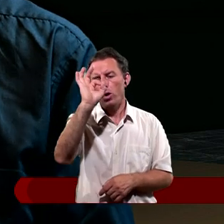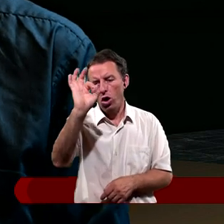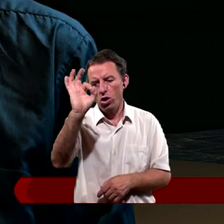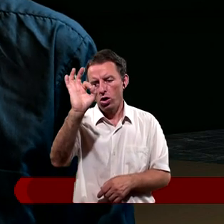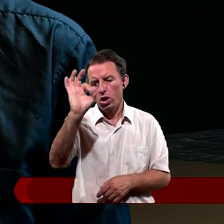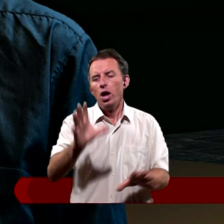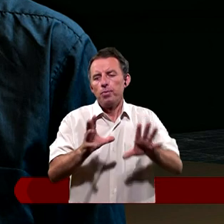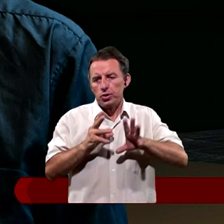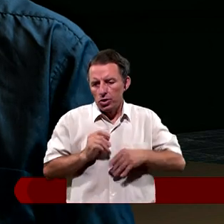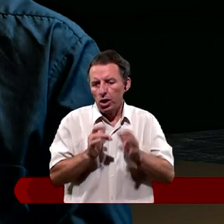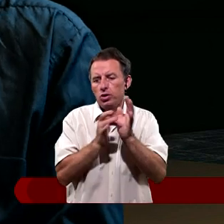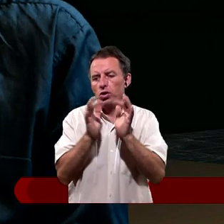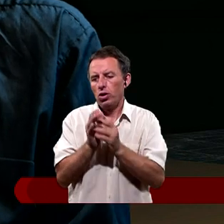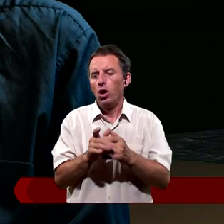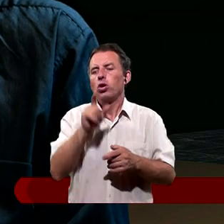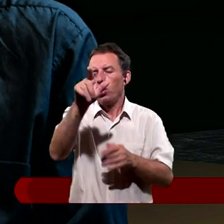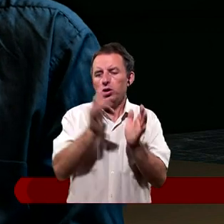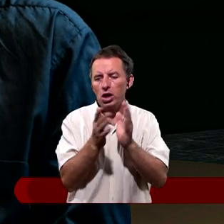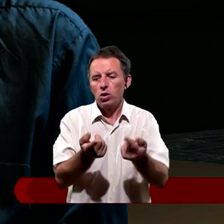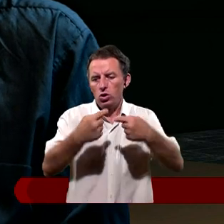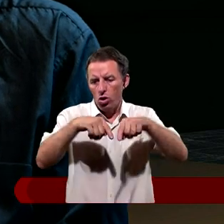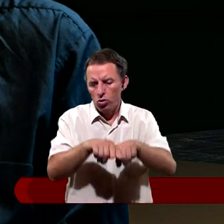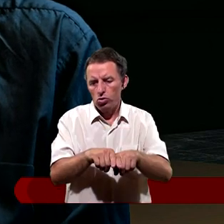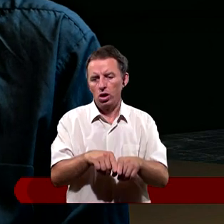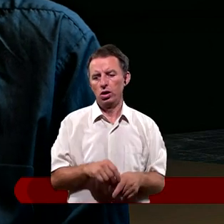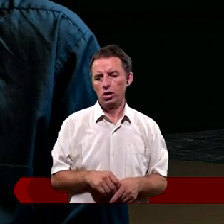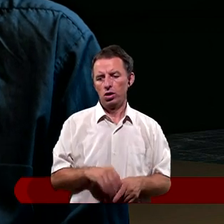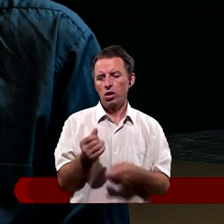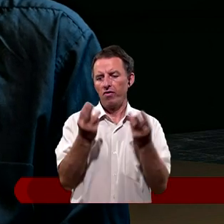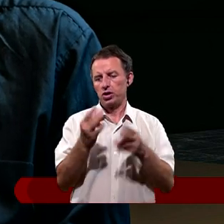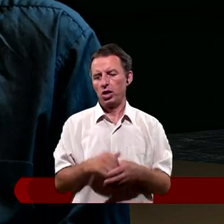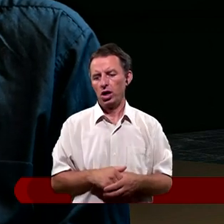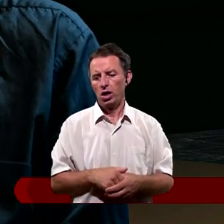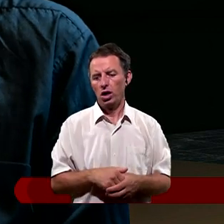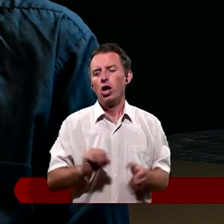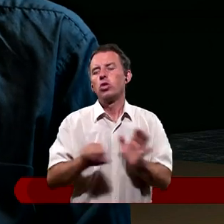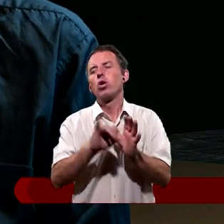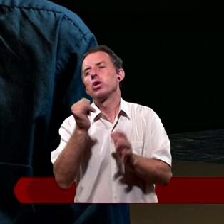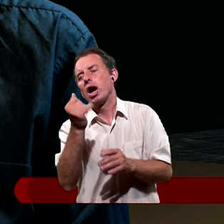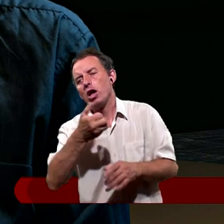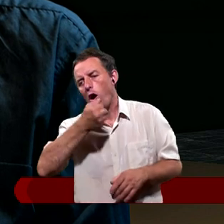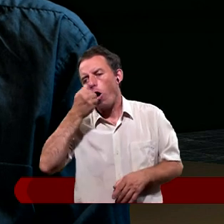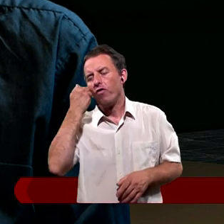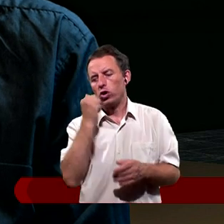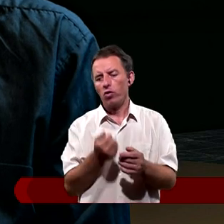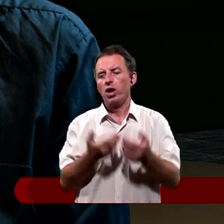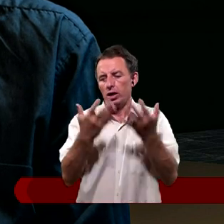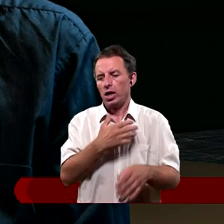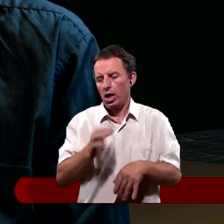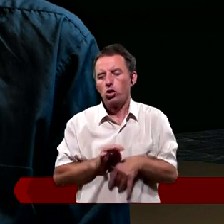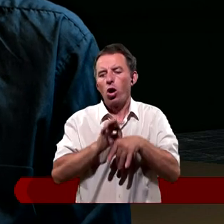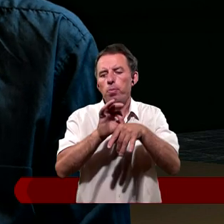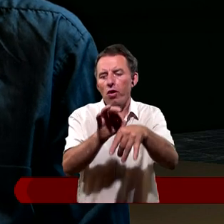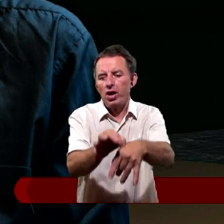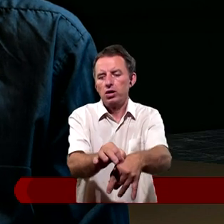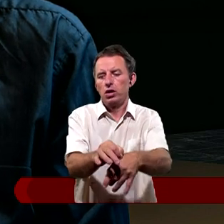o przyjęciu Pana Jezusa i o tym, co Pan Bóg dokonuje, to tutaj jest owoc. Do jakich owoców Pan Jezus chce nas